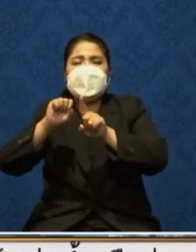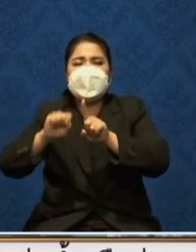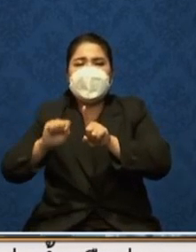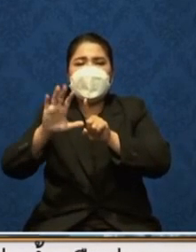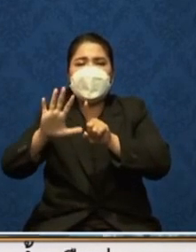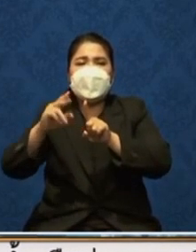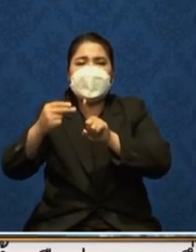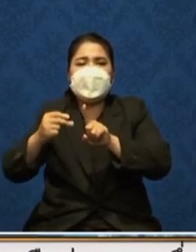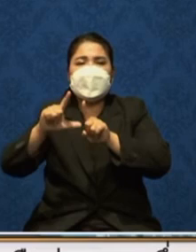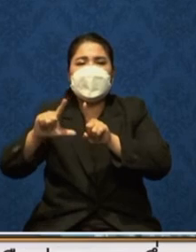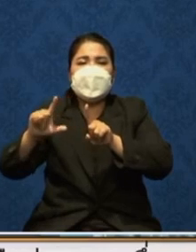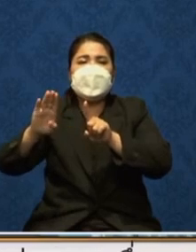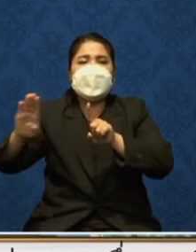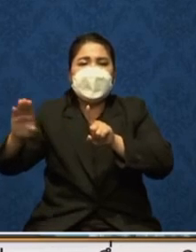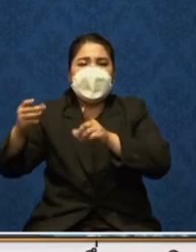บาท